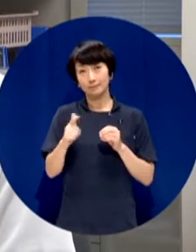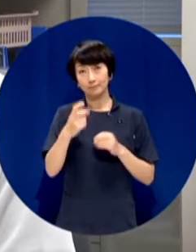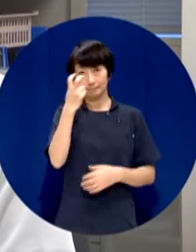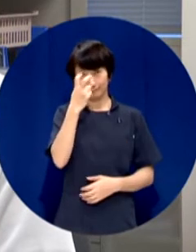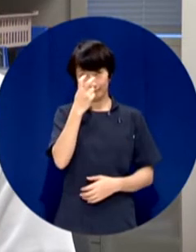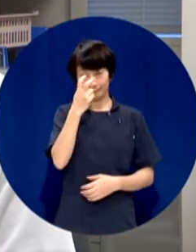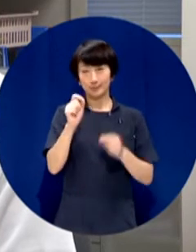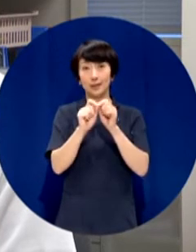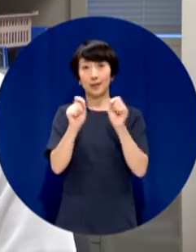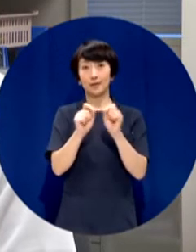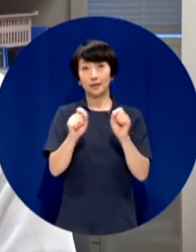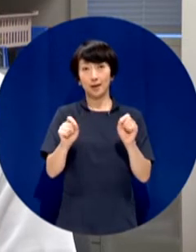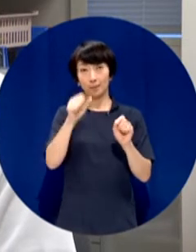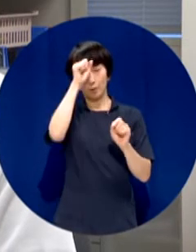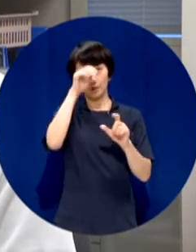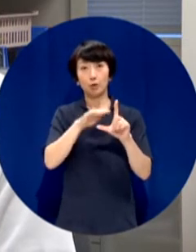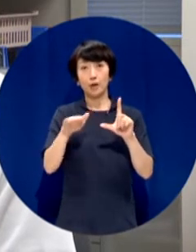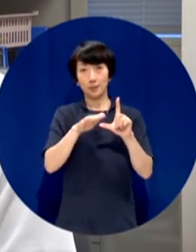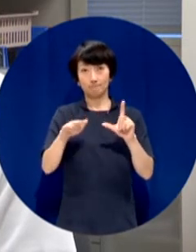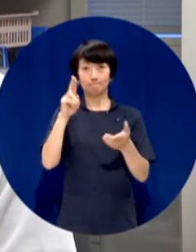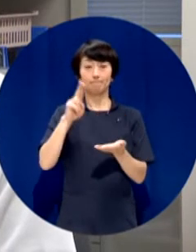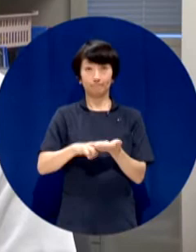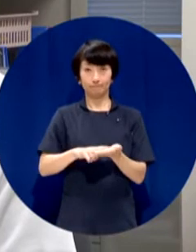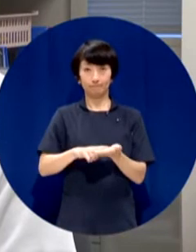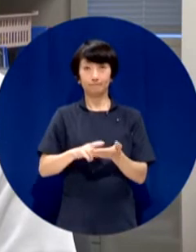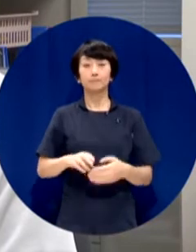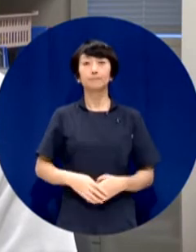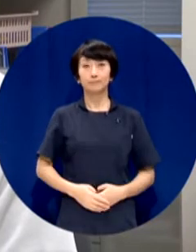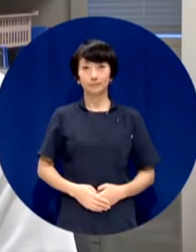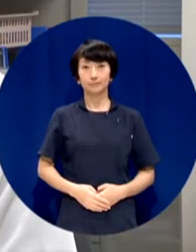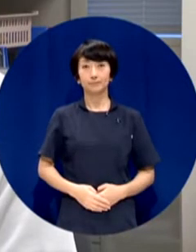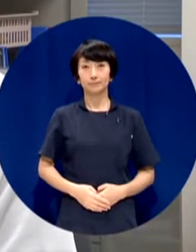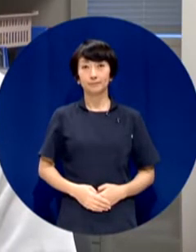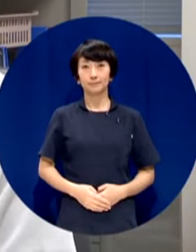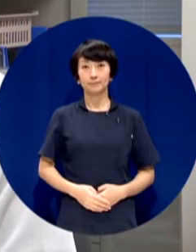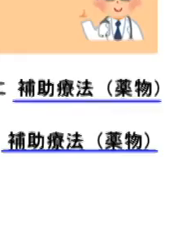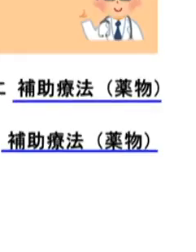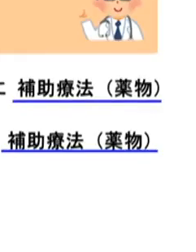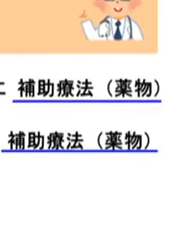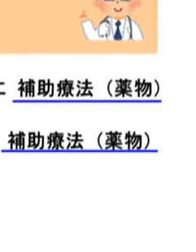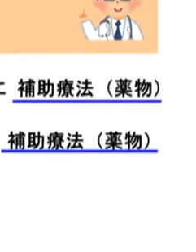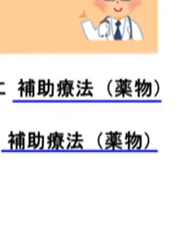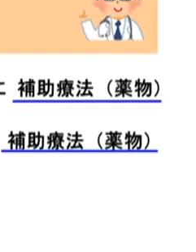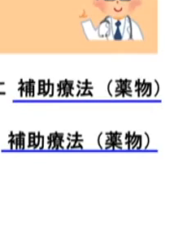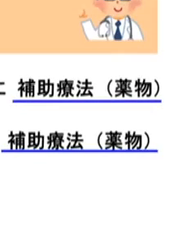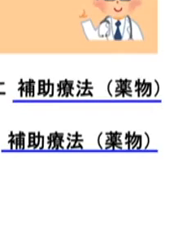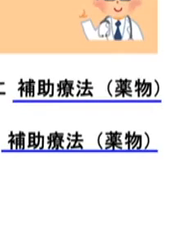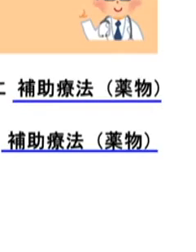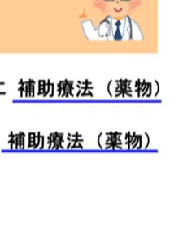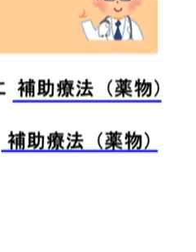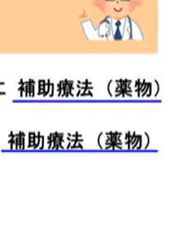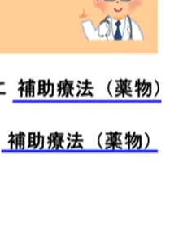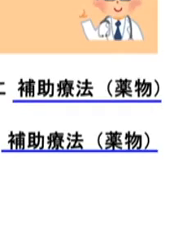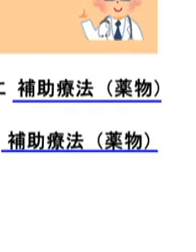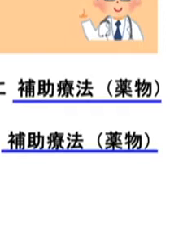転移、全身転移などがないかを、評価して、進行度を評価します。現在の医